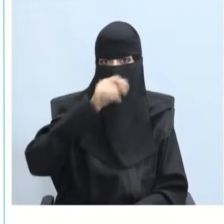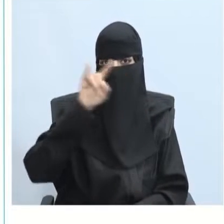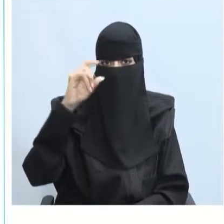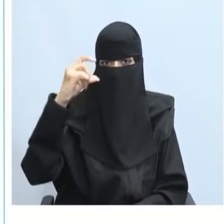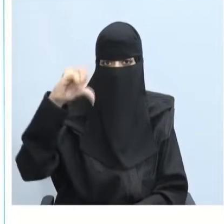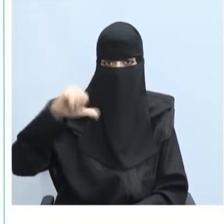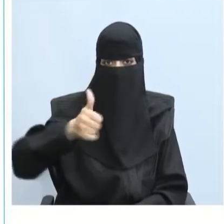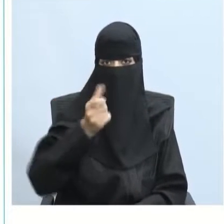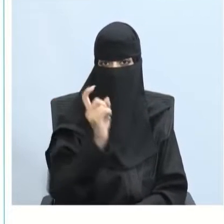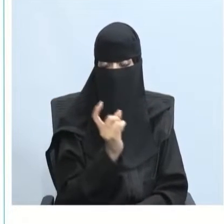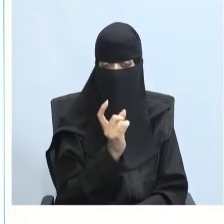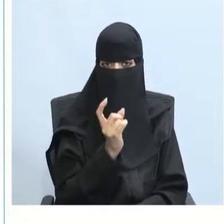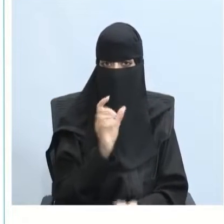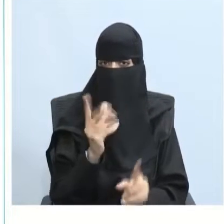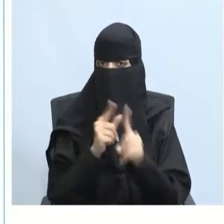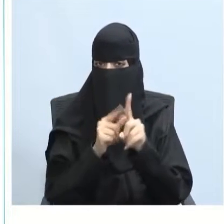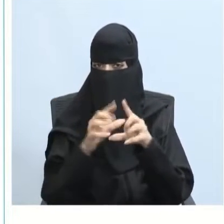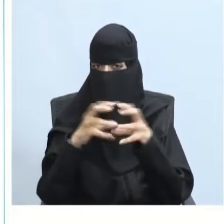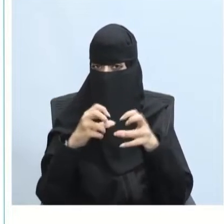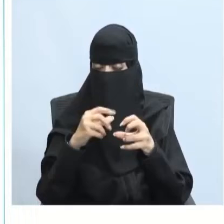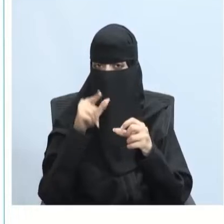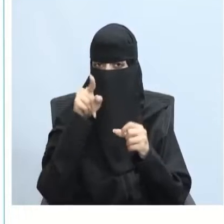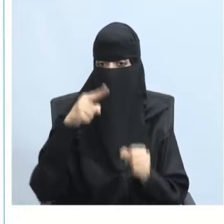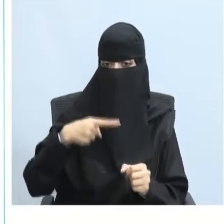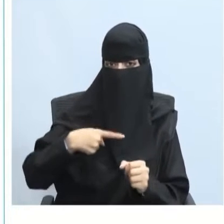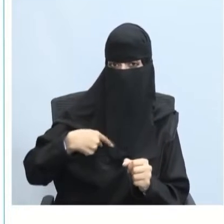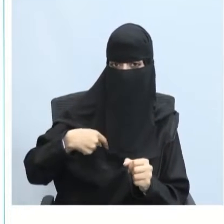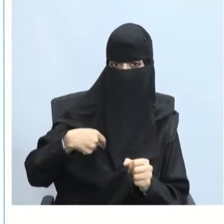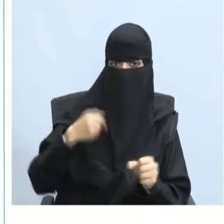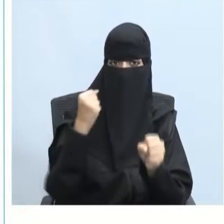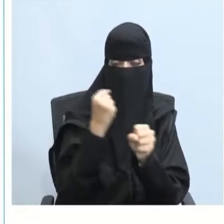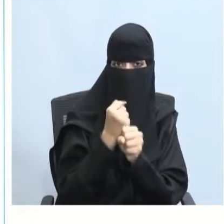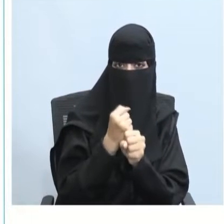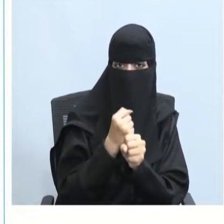الادوار ما هي الادوار هي المسميات الوظيفيه